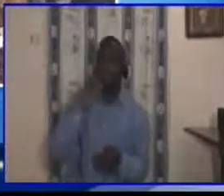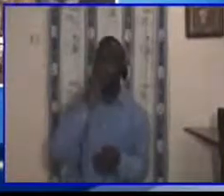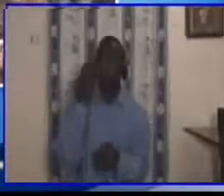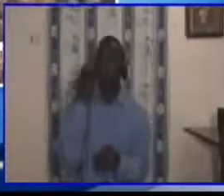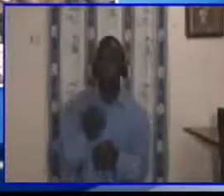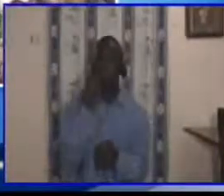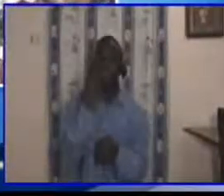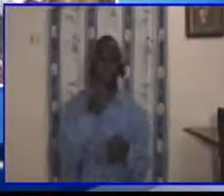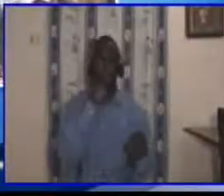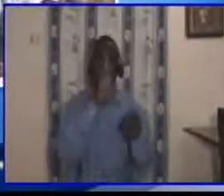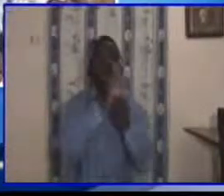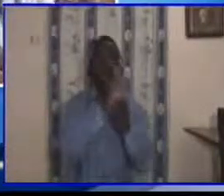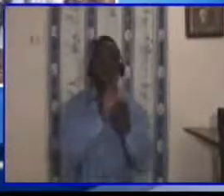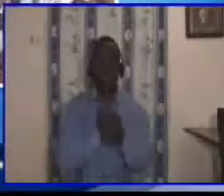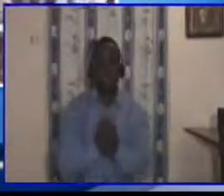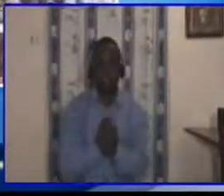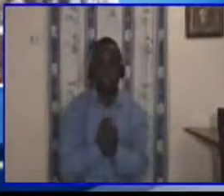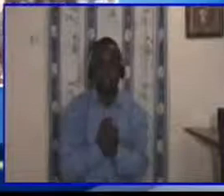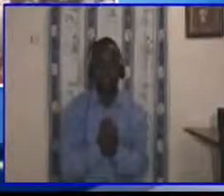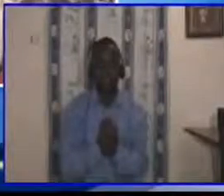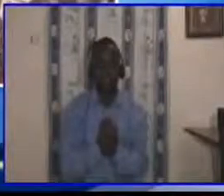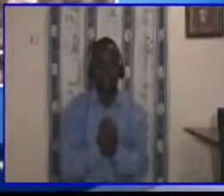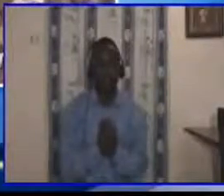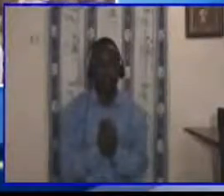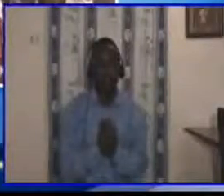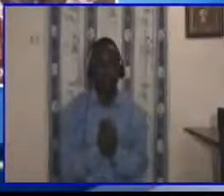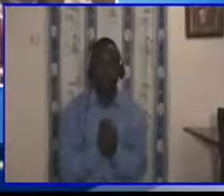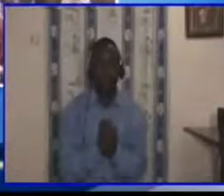in itaia capitolo 53